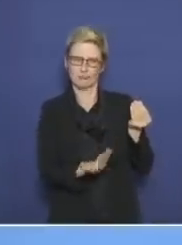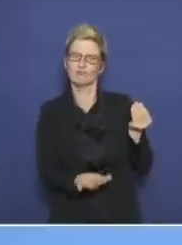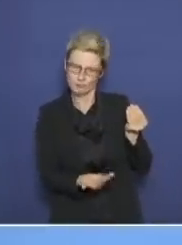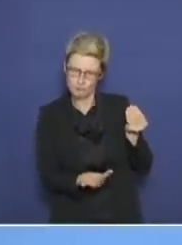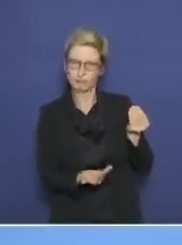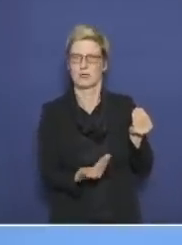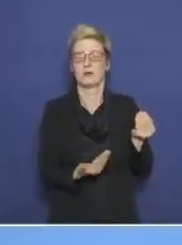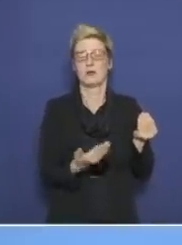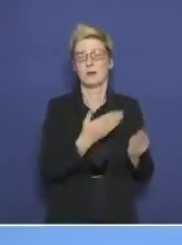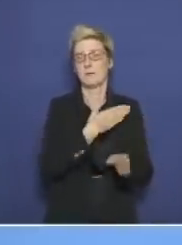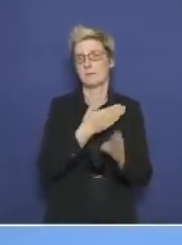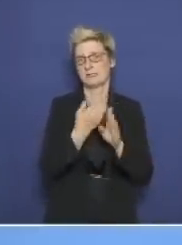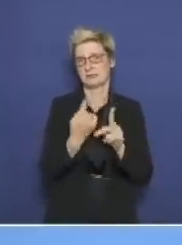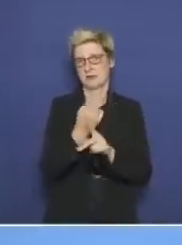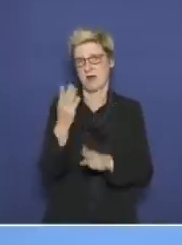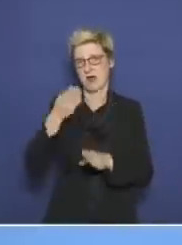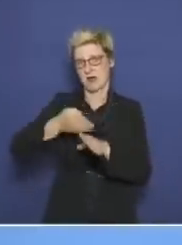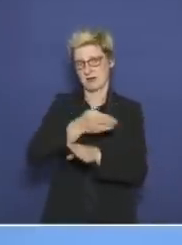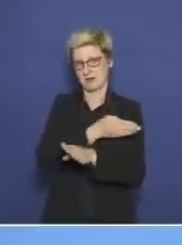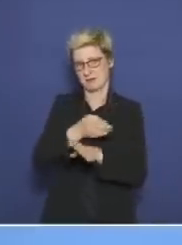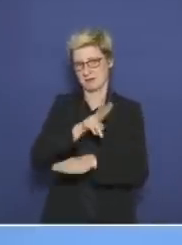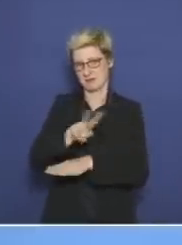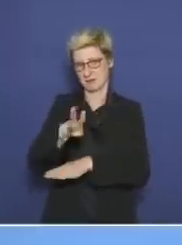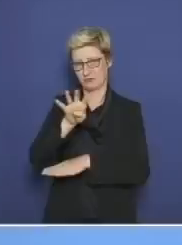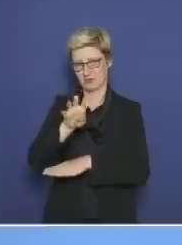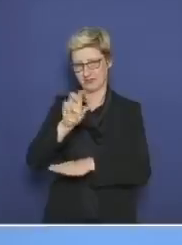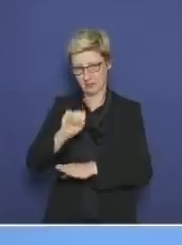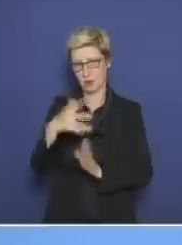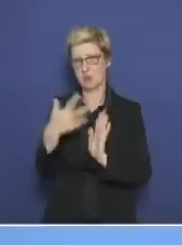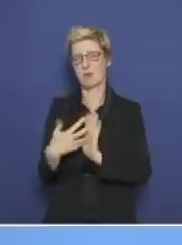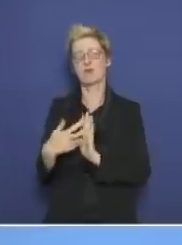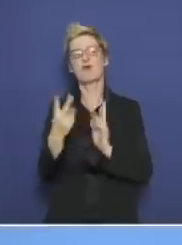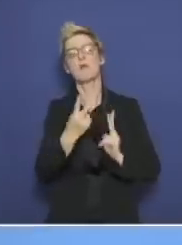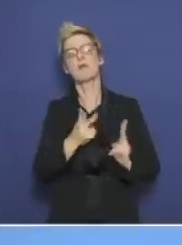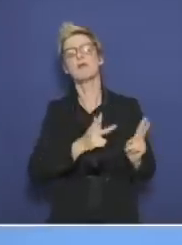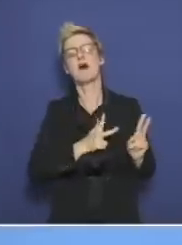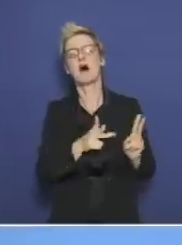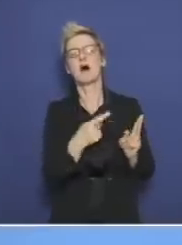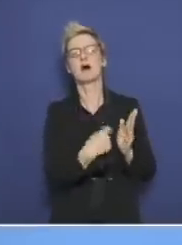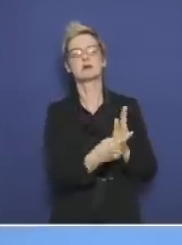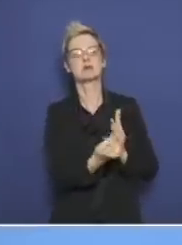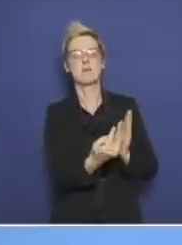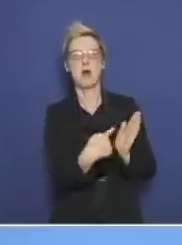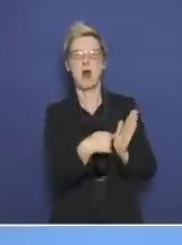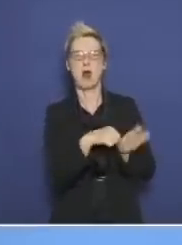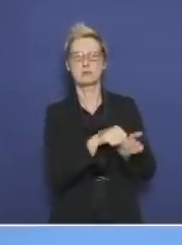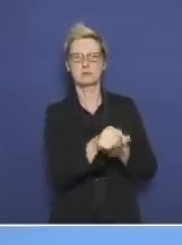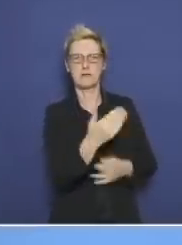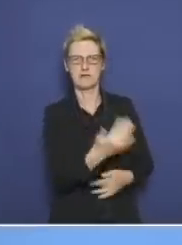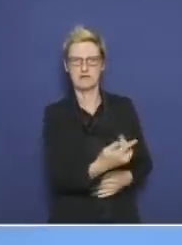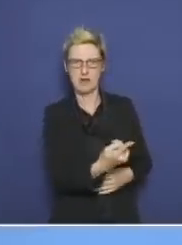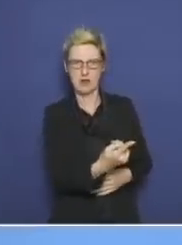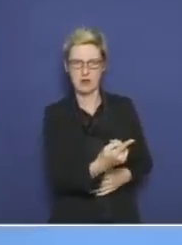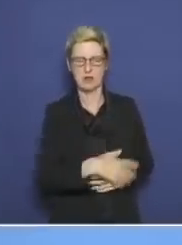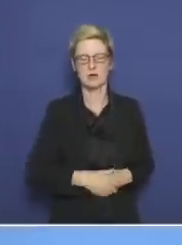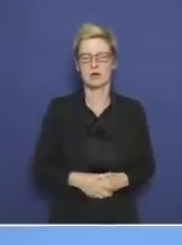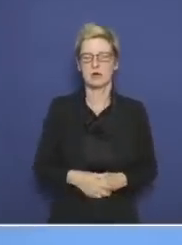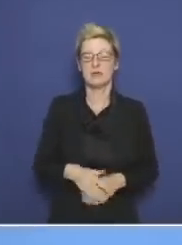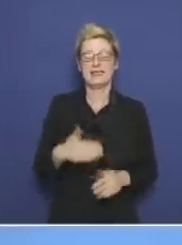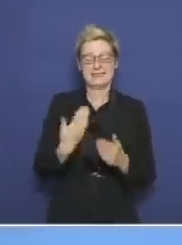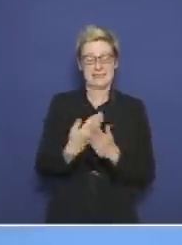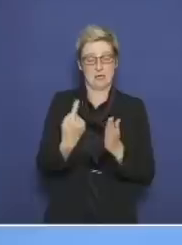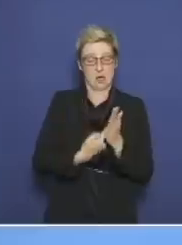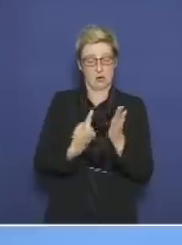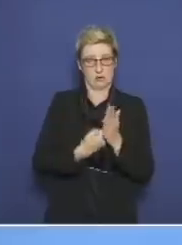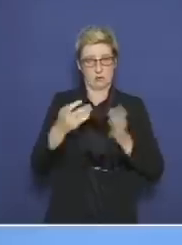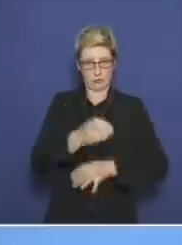nachträglich bis zum Ende des Jahres 2024 überprüft werden. Aber ich sage noch einmal, die Herausforderung für uns alle